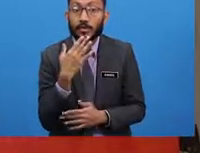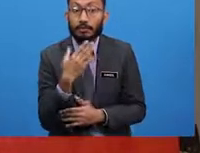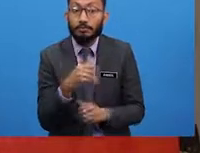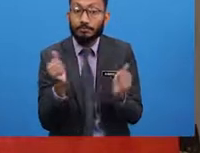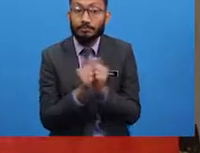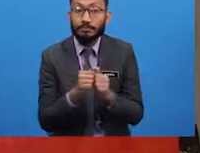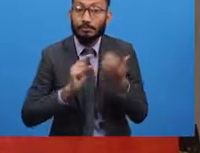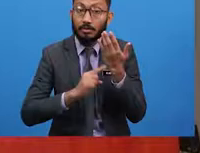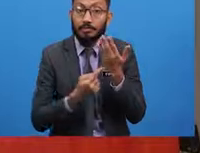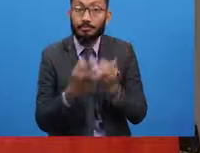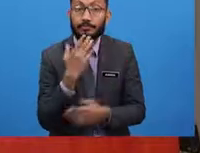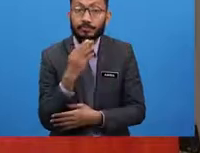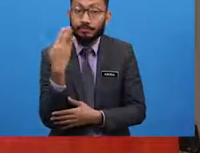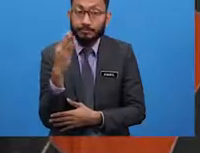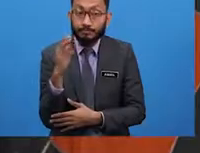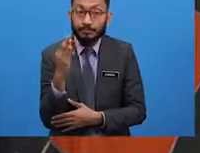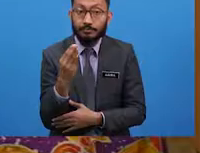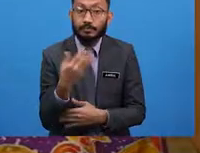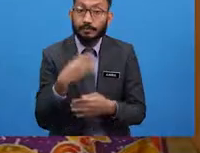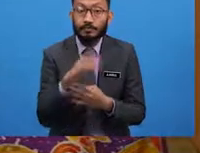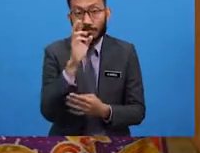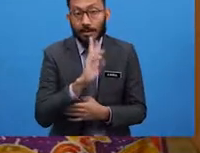biru dan kemudian warna merah.